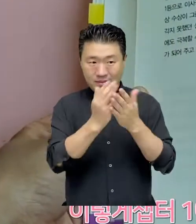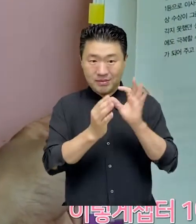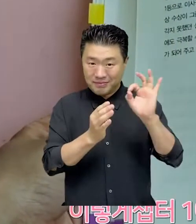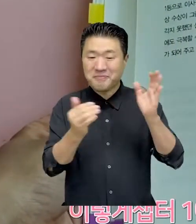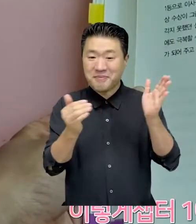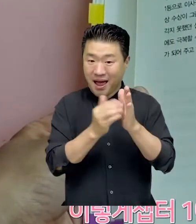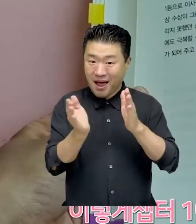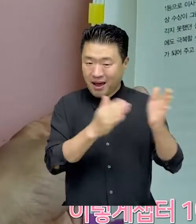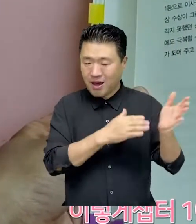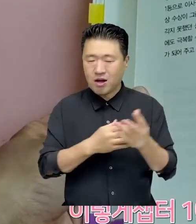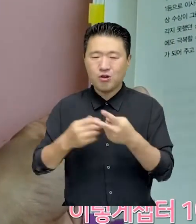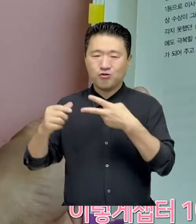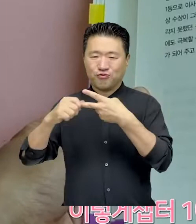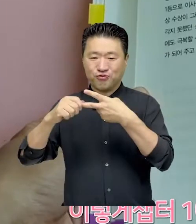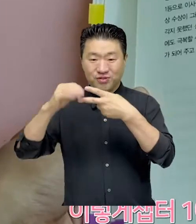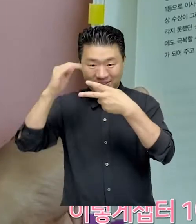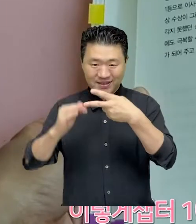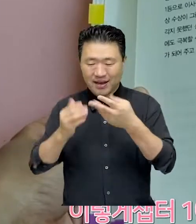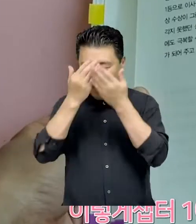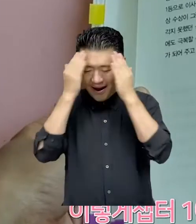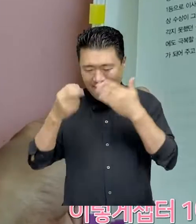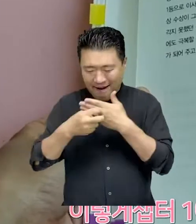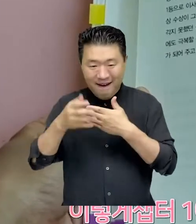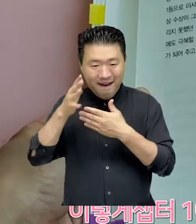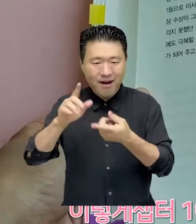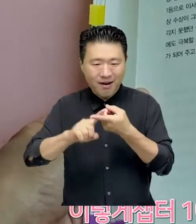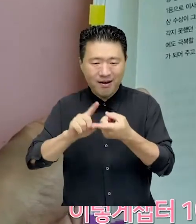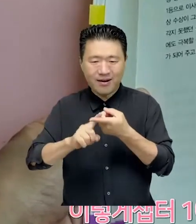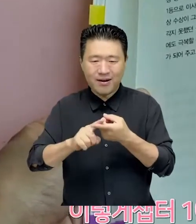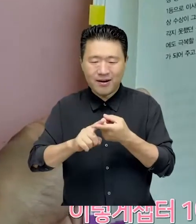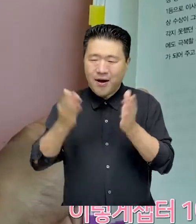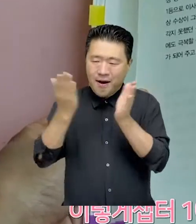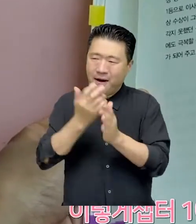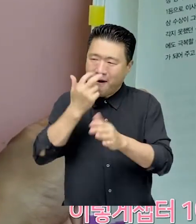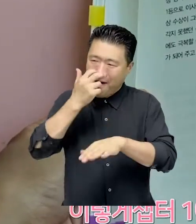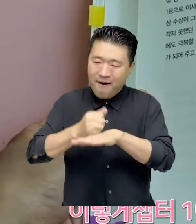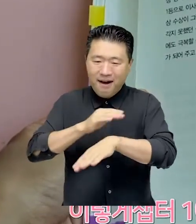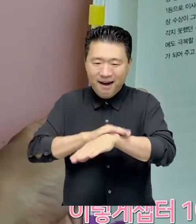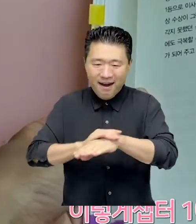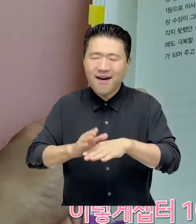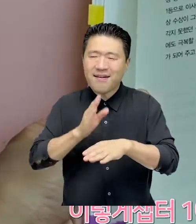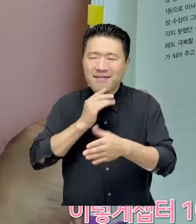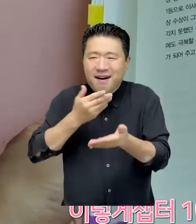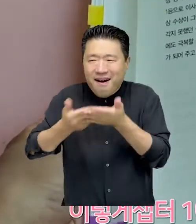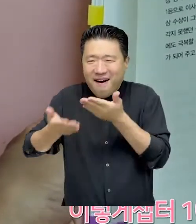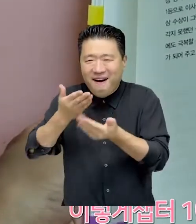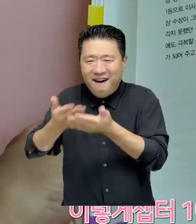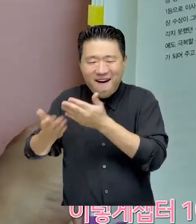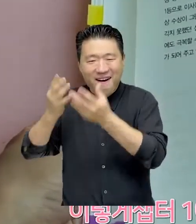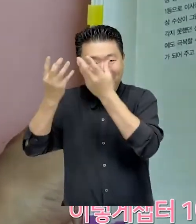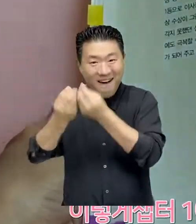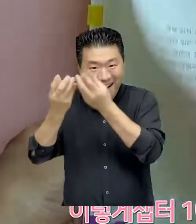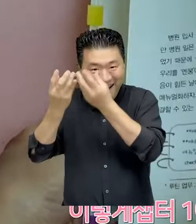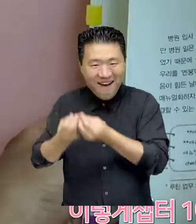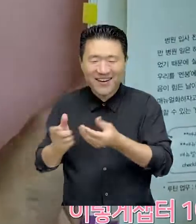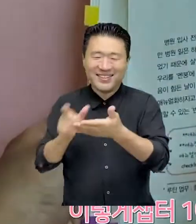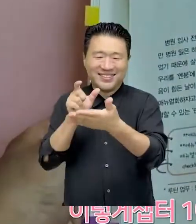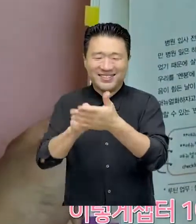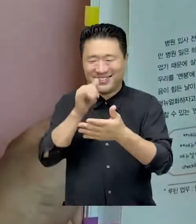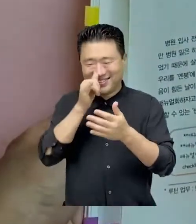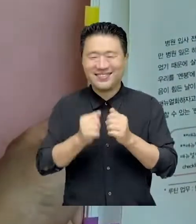1이 끝났고요. 두 번째 챕터부터는 간호사로서 적응해 나갔던 실제 일들에